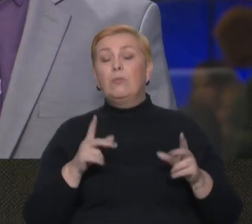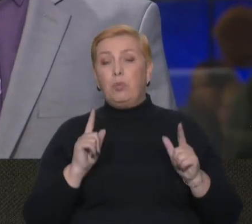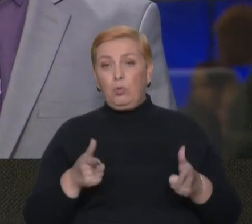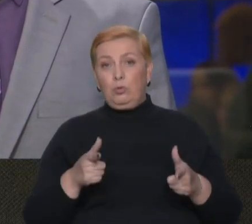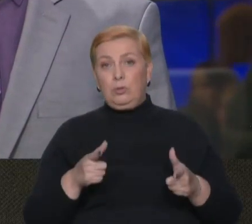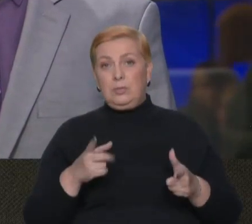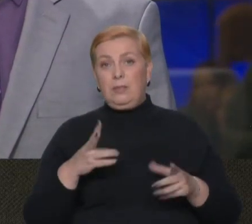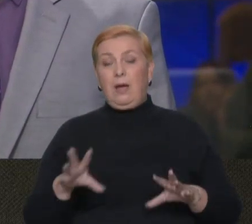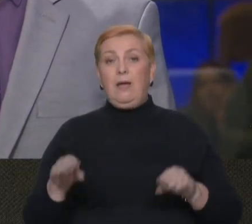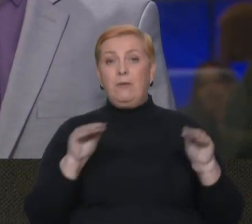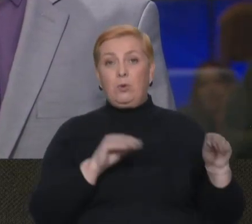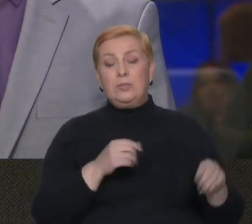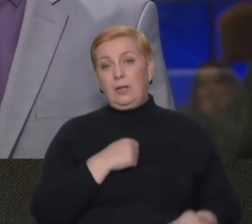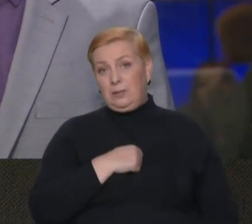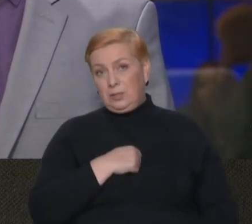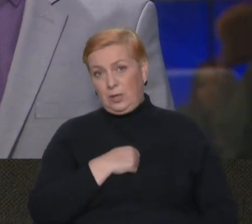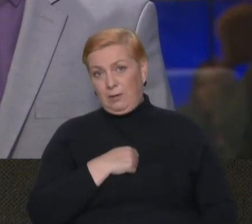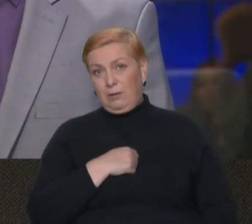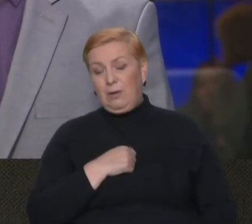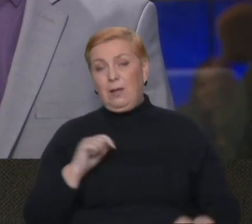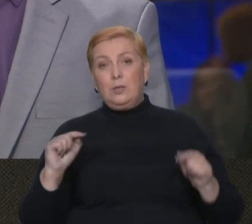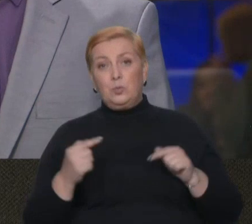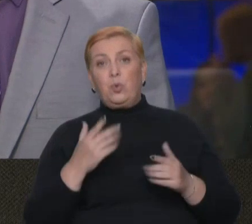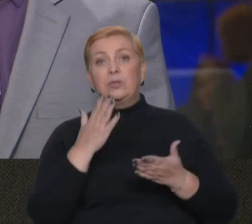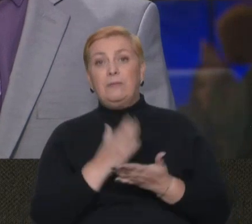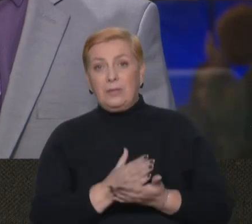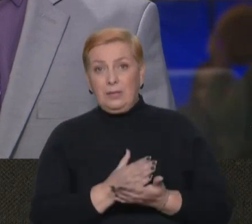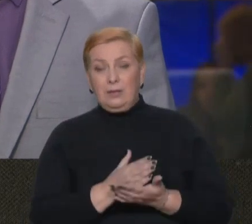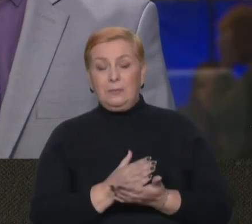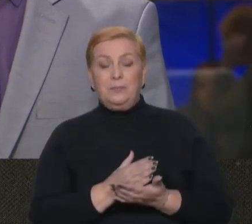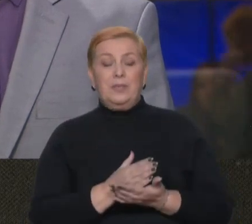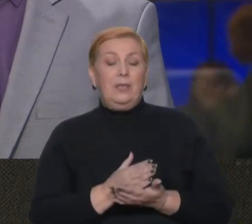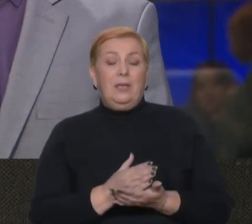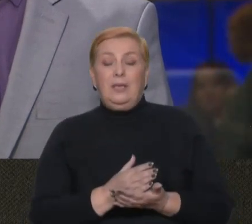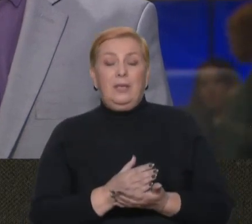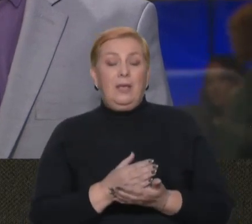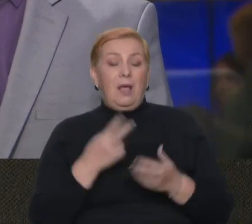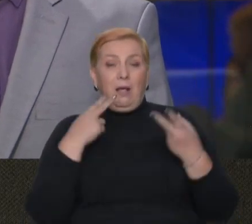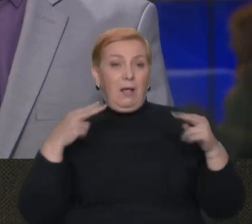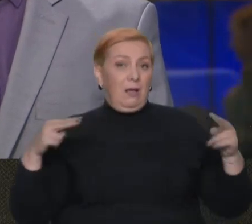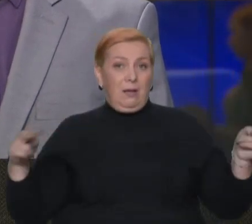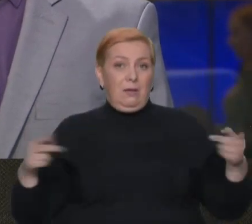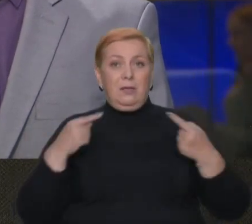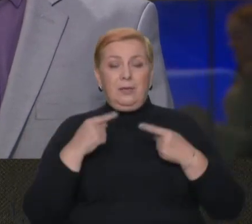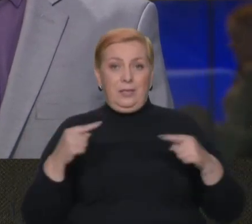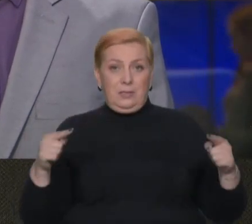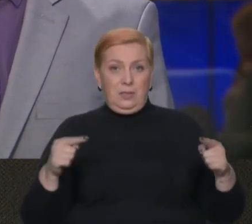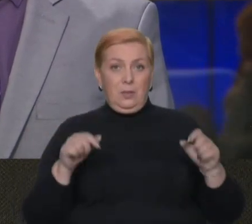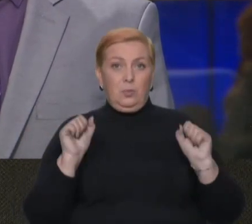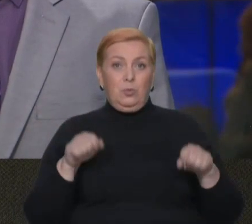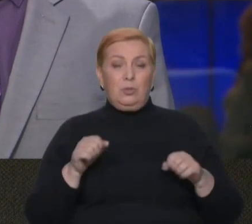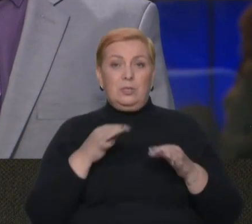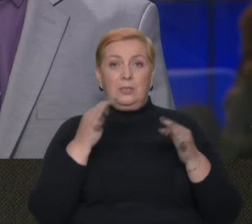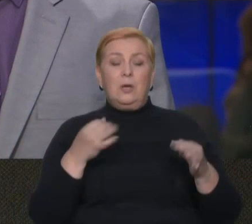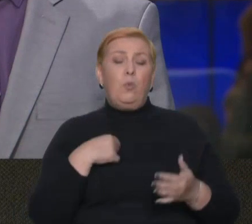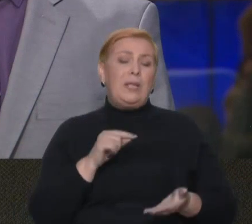спротив и ну са рз договорки можливо так сказати що в мене тут